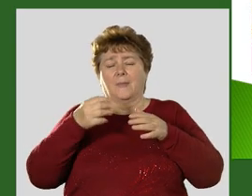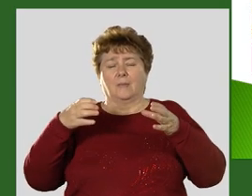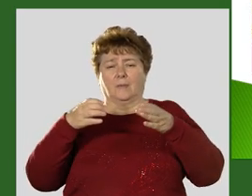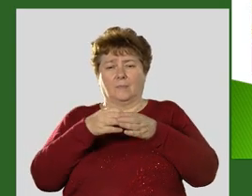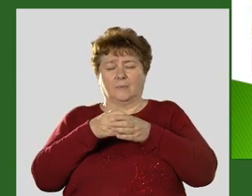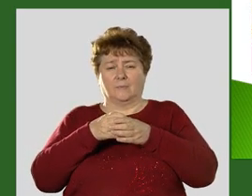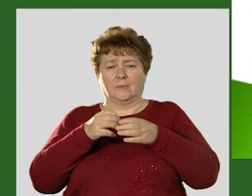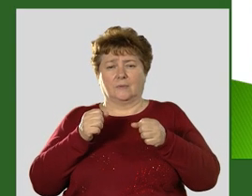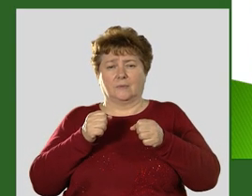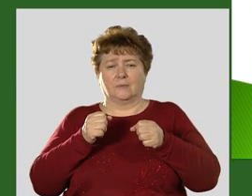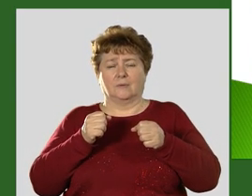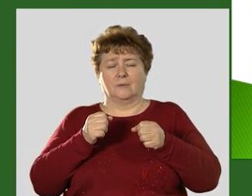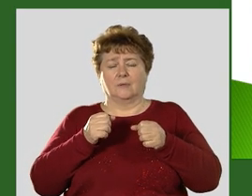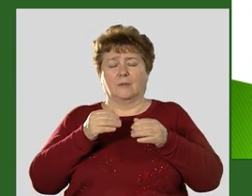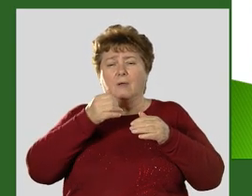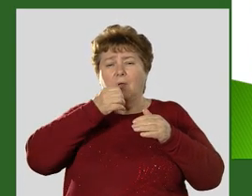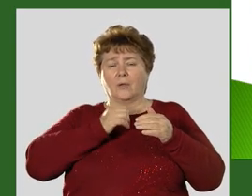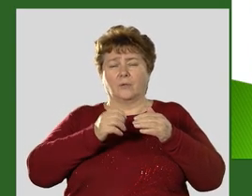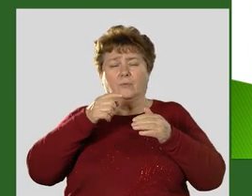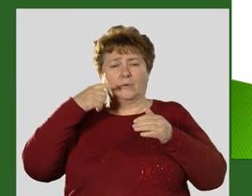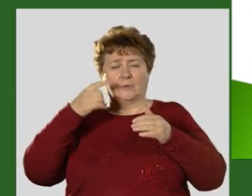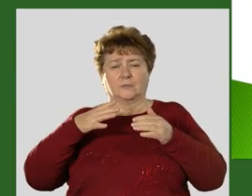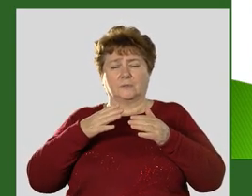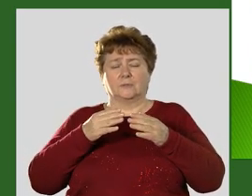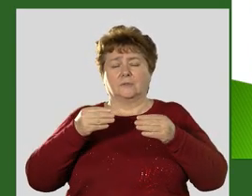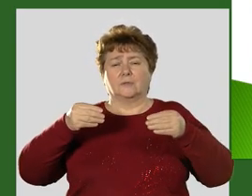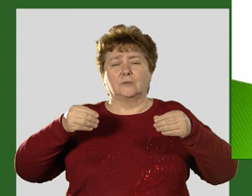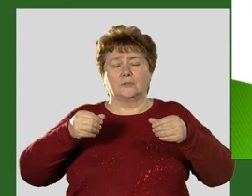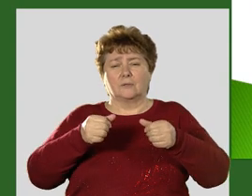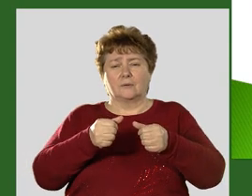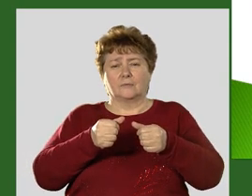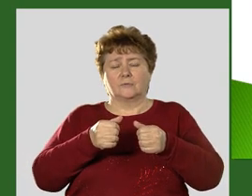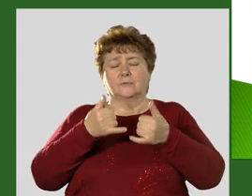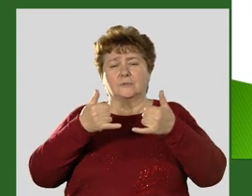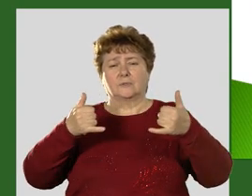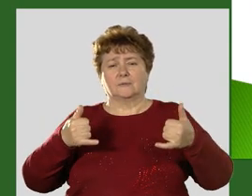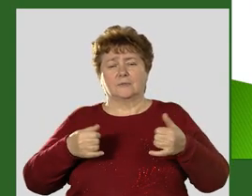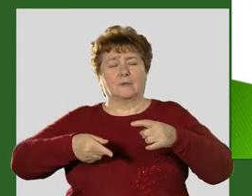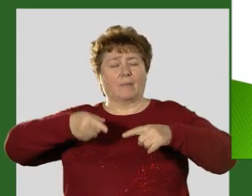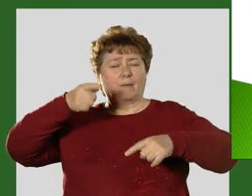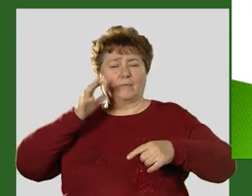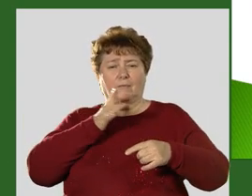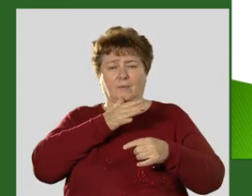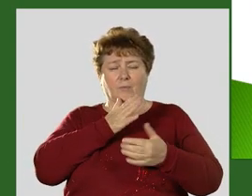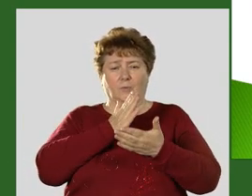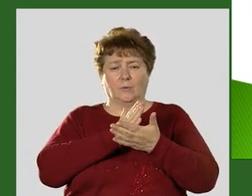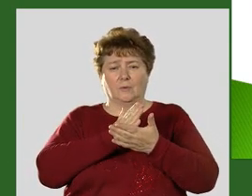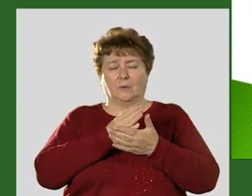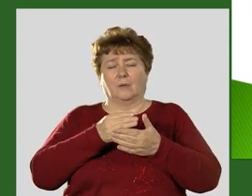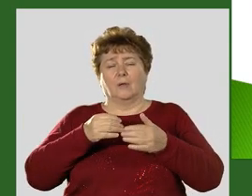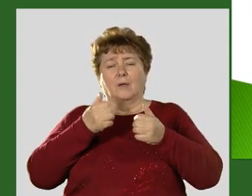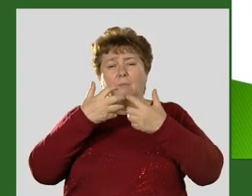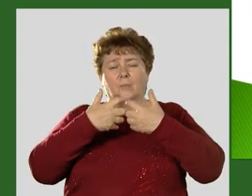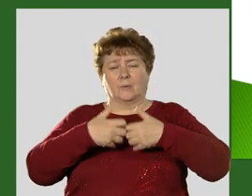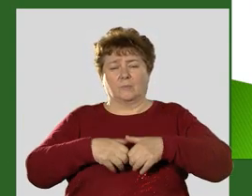предприятия. На юге Кыргызстана шелководство развивается с древних времен.